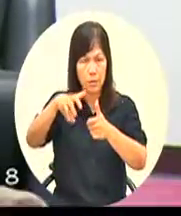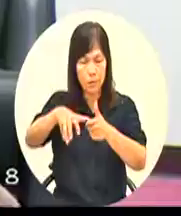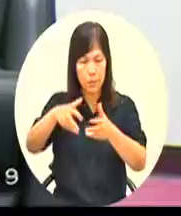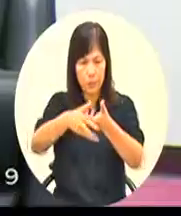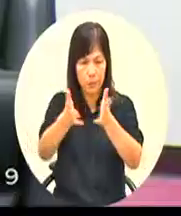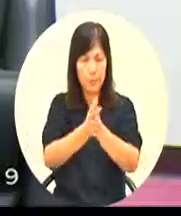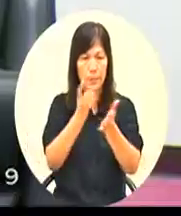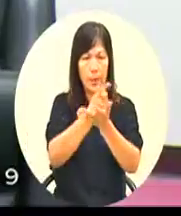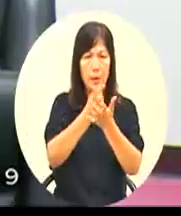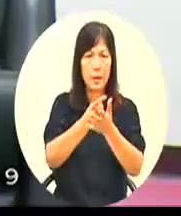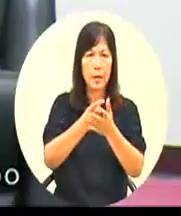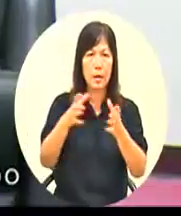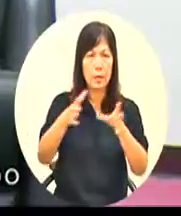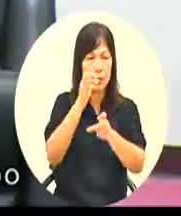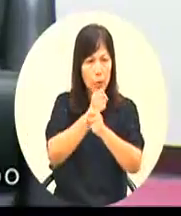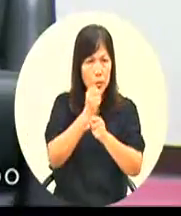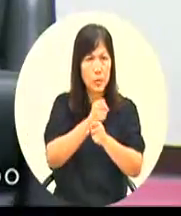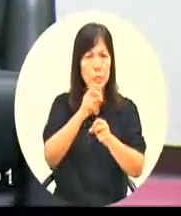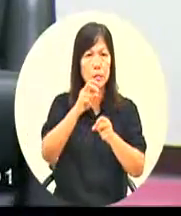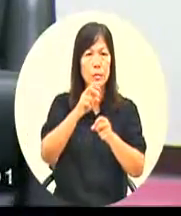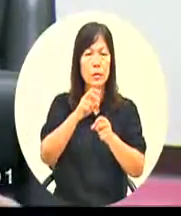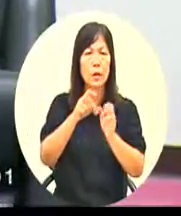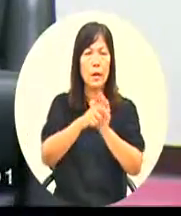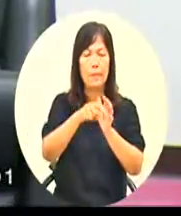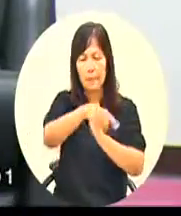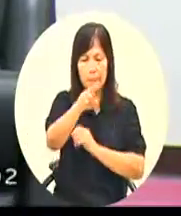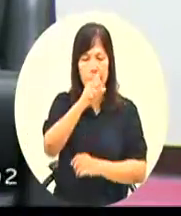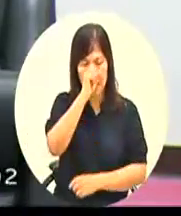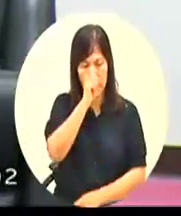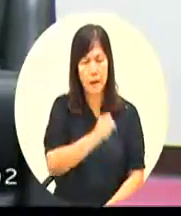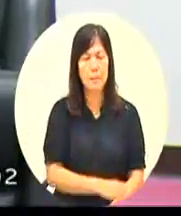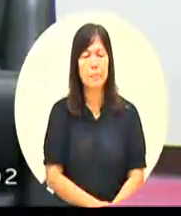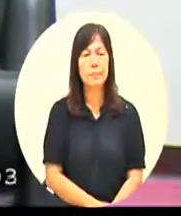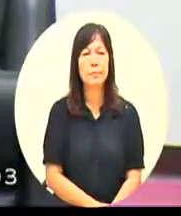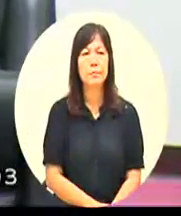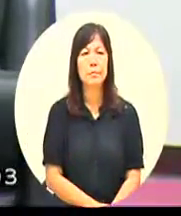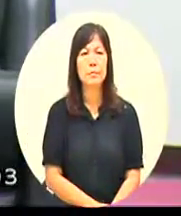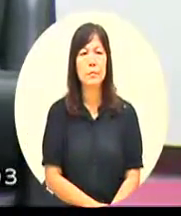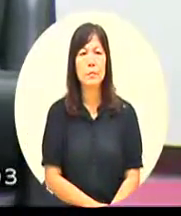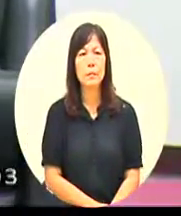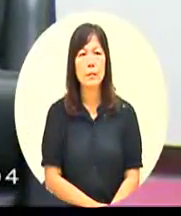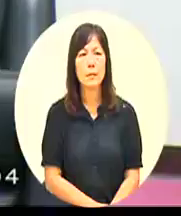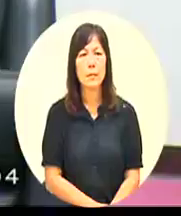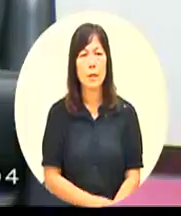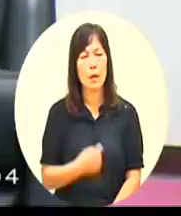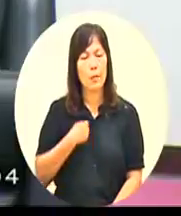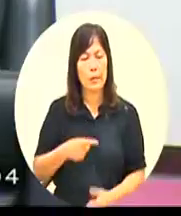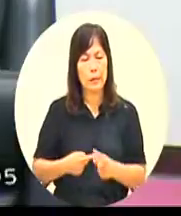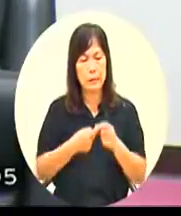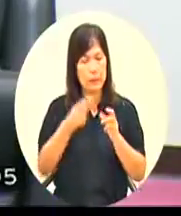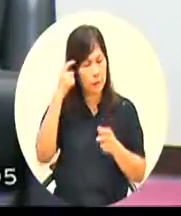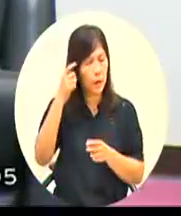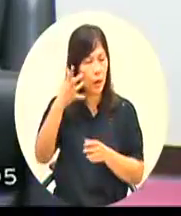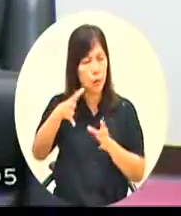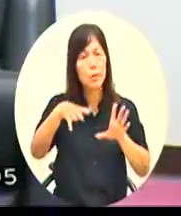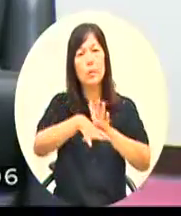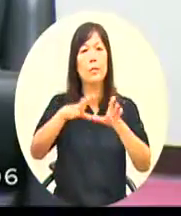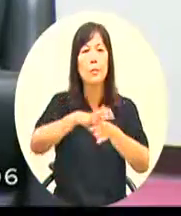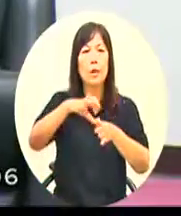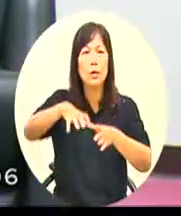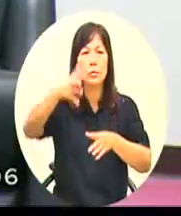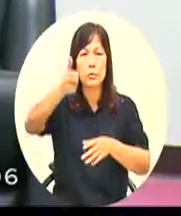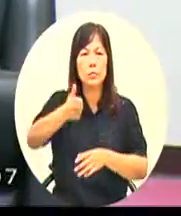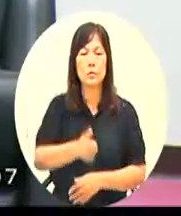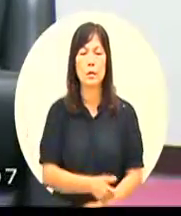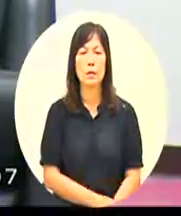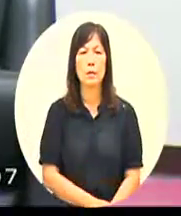议会同仁、媒体朋友、市民朋友，大家好。那首先我要来请教我们的文化局长哈，